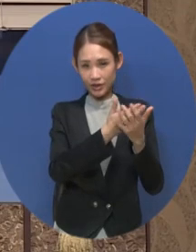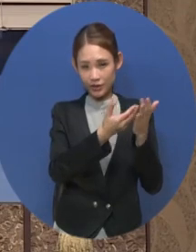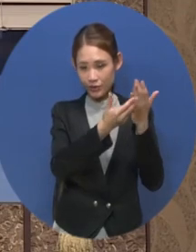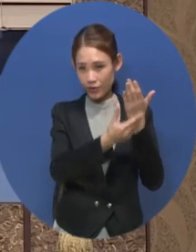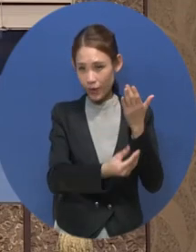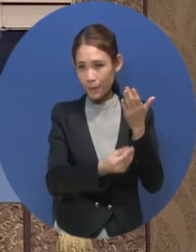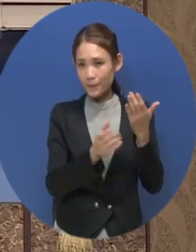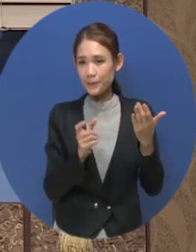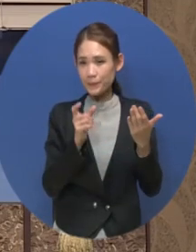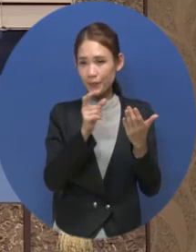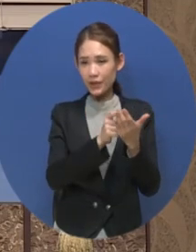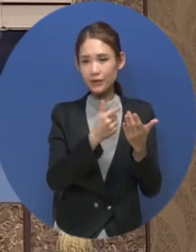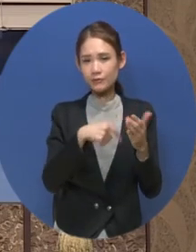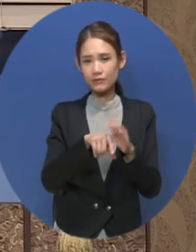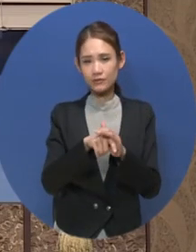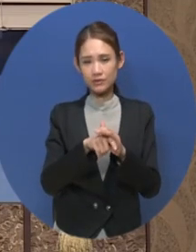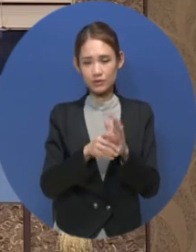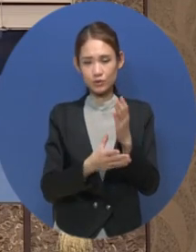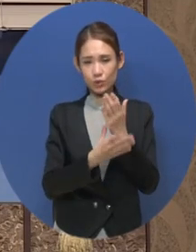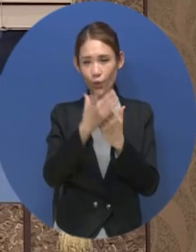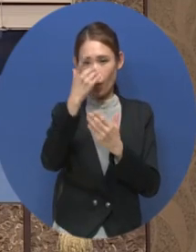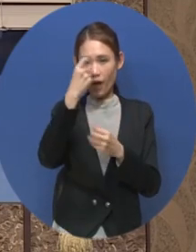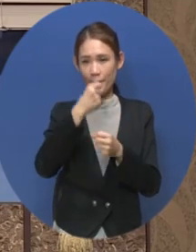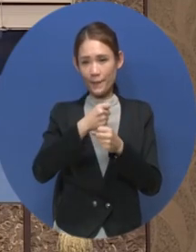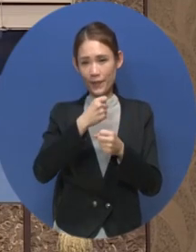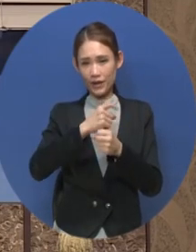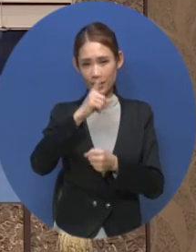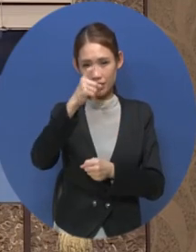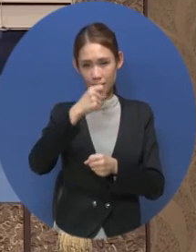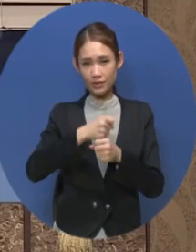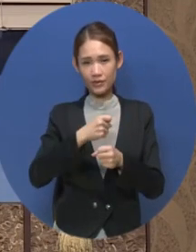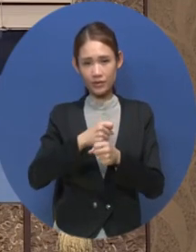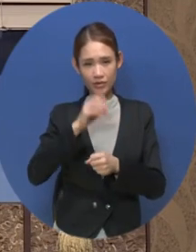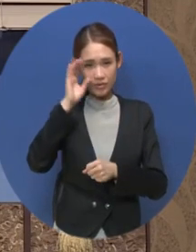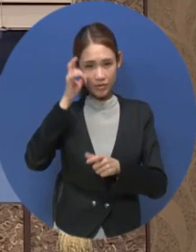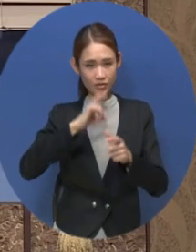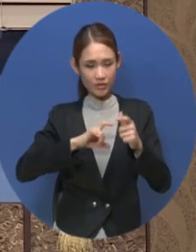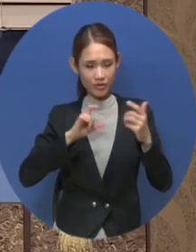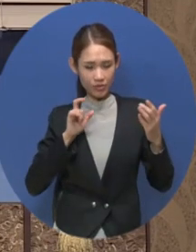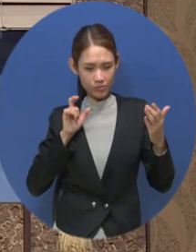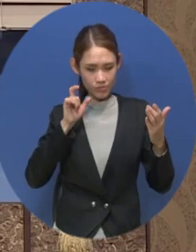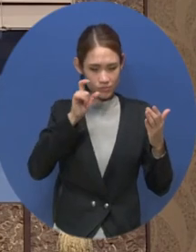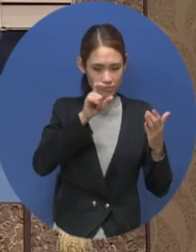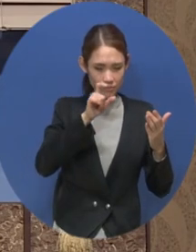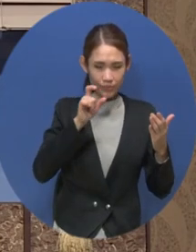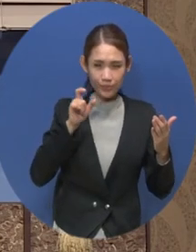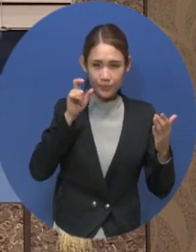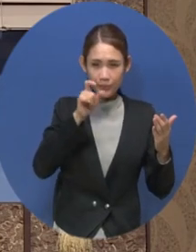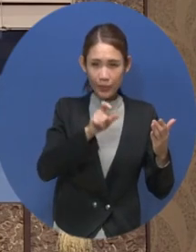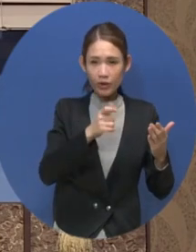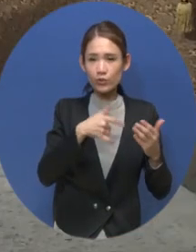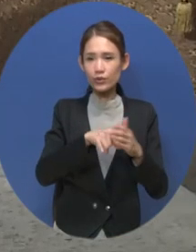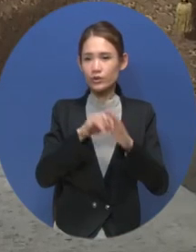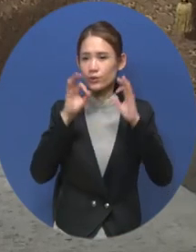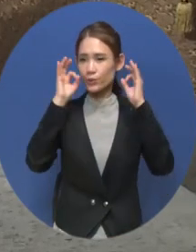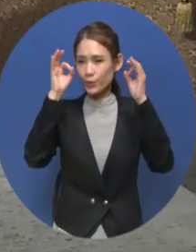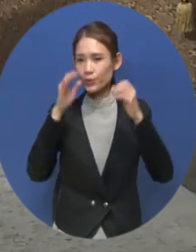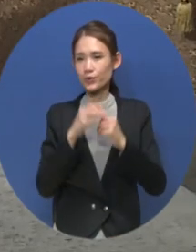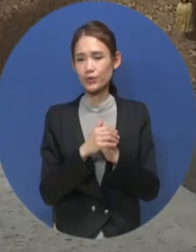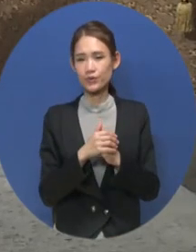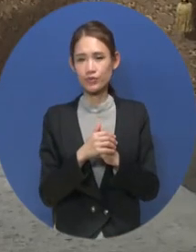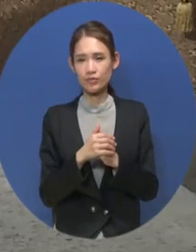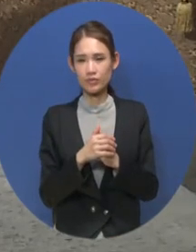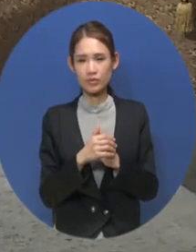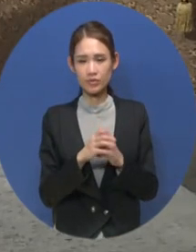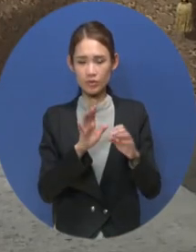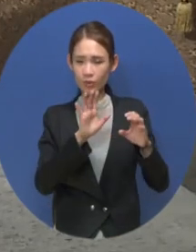저희가 플랫폼을 하나 통합 플랫폼을 만들어서 앞으로는 아. 거기다 좀 올려보려고 아. 저희가 하고 있습니다. 네. 예. 그러니까 어떻게 보면 정말